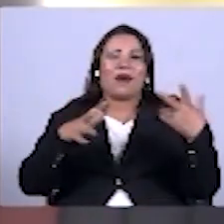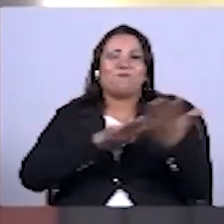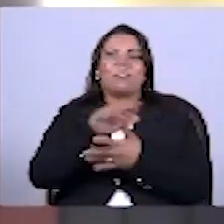اهل غزه